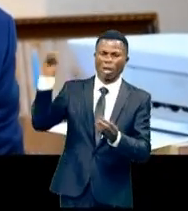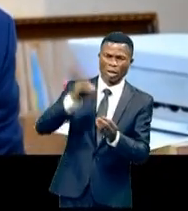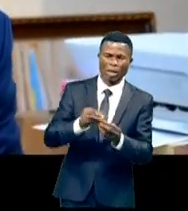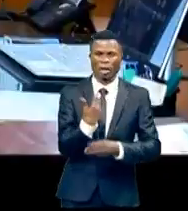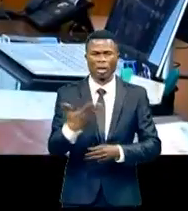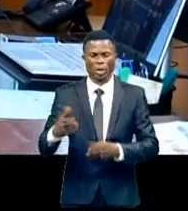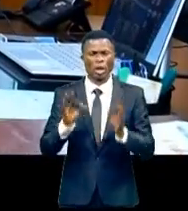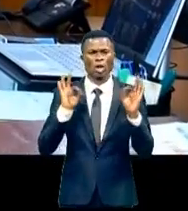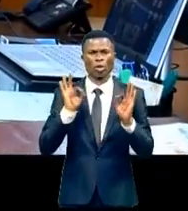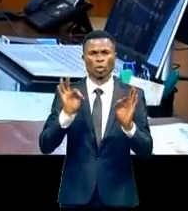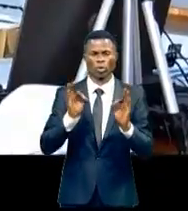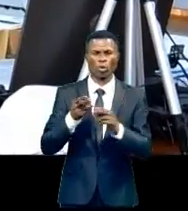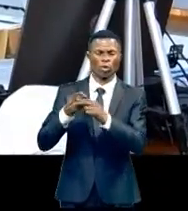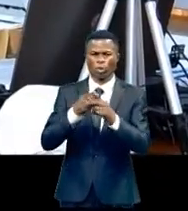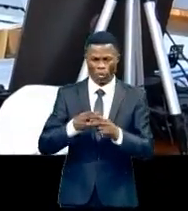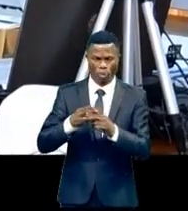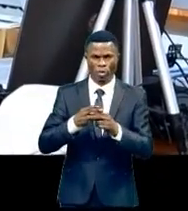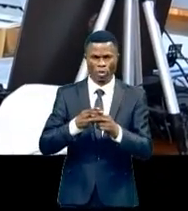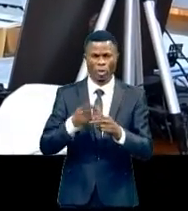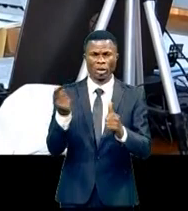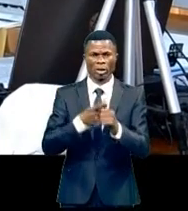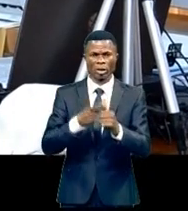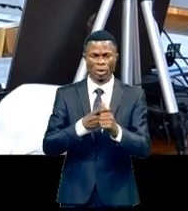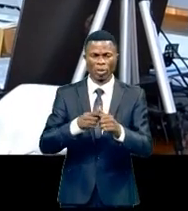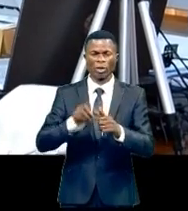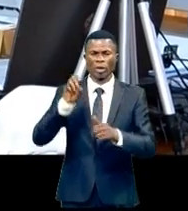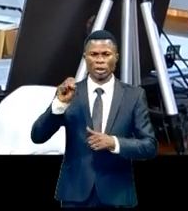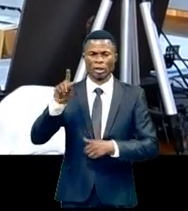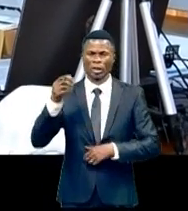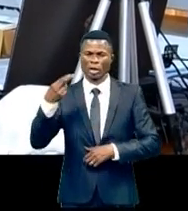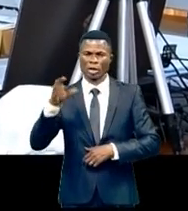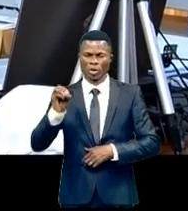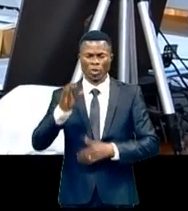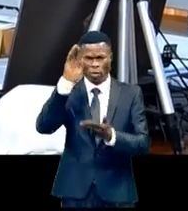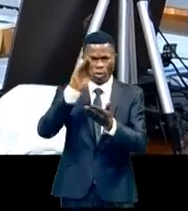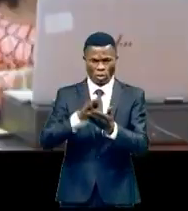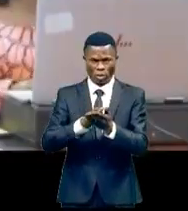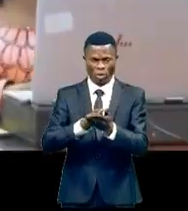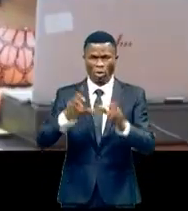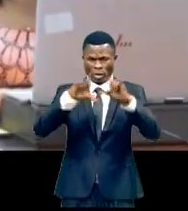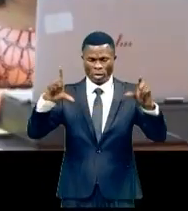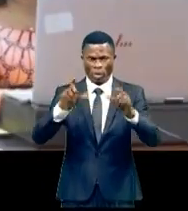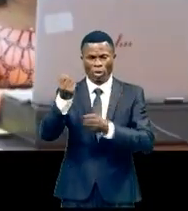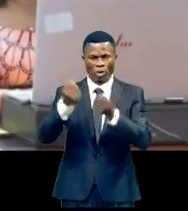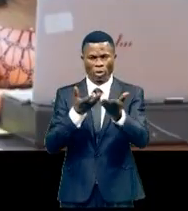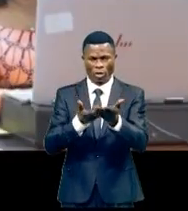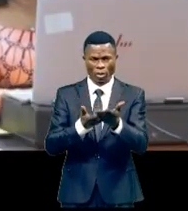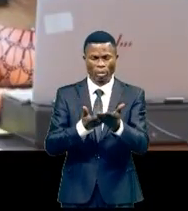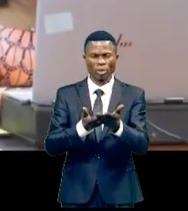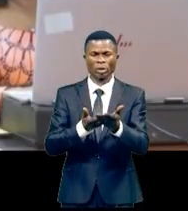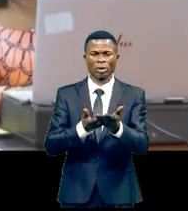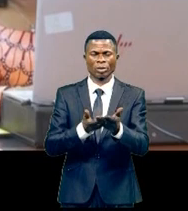éléments modernes des sécurisations, notamment le QR code. La réduction du prix de plaques d'immatriculation des